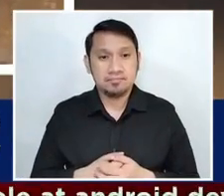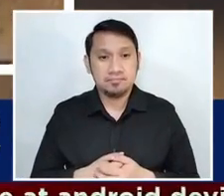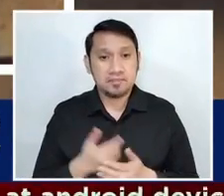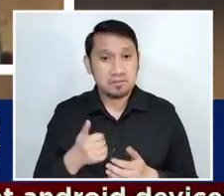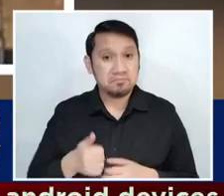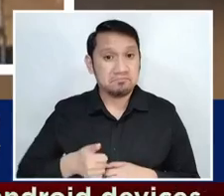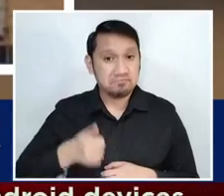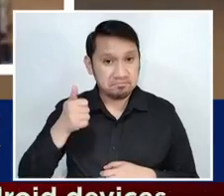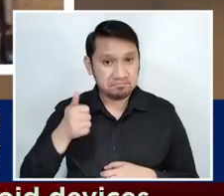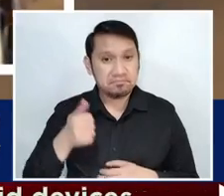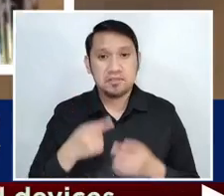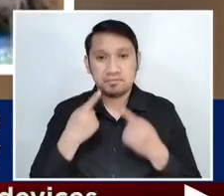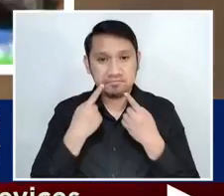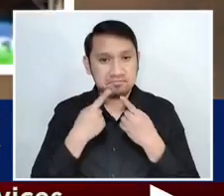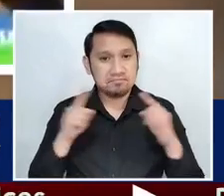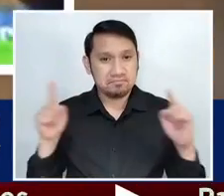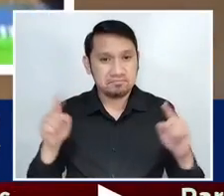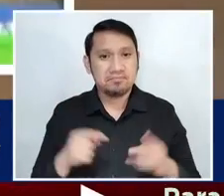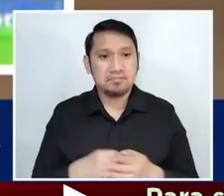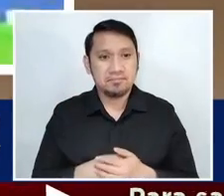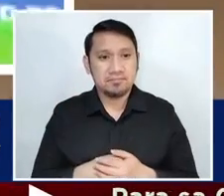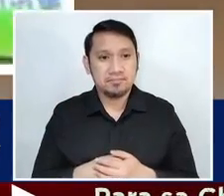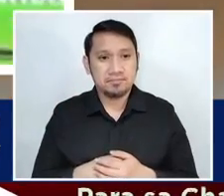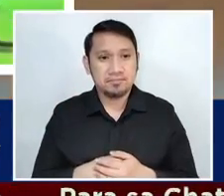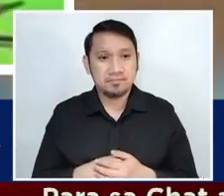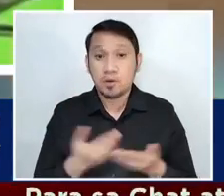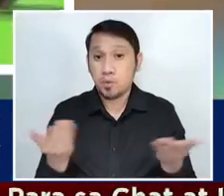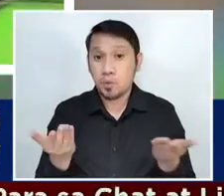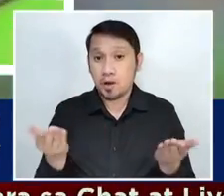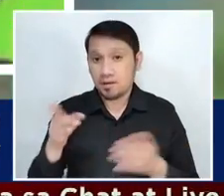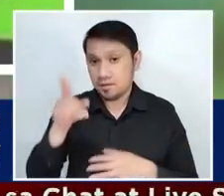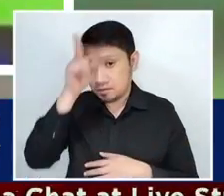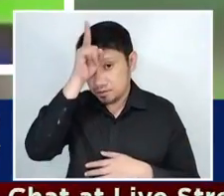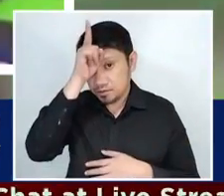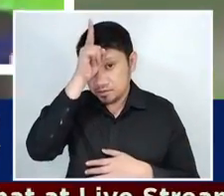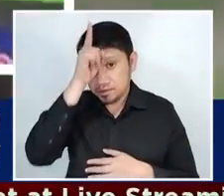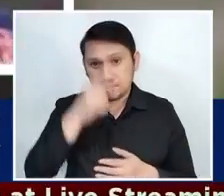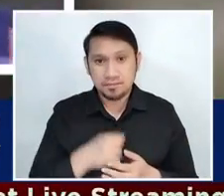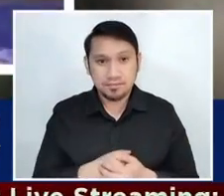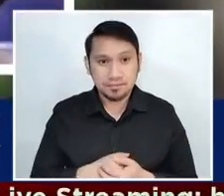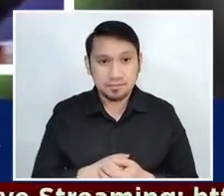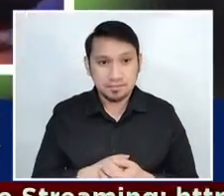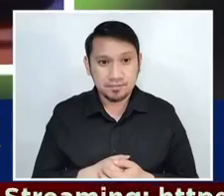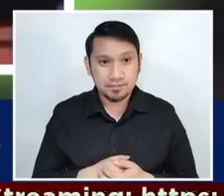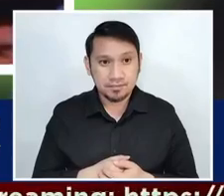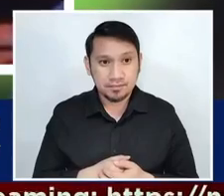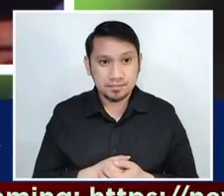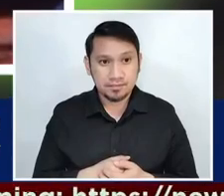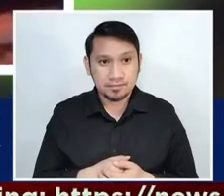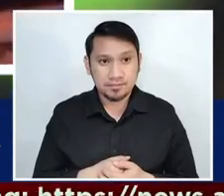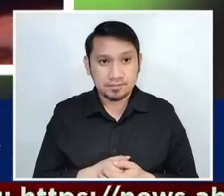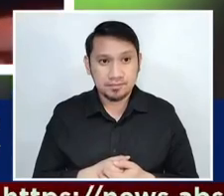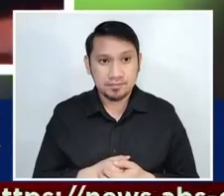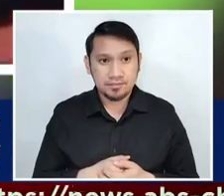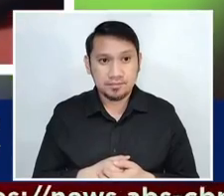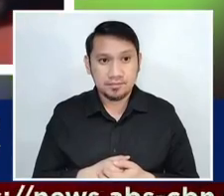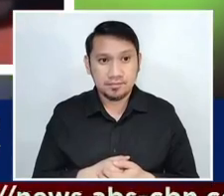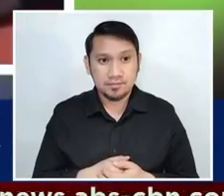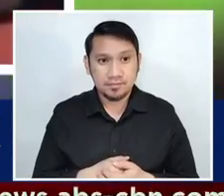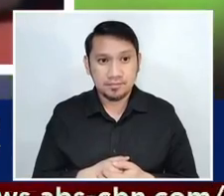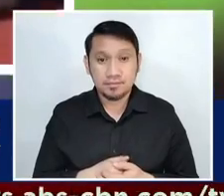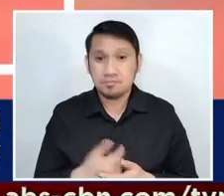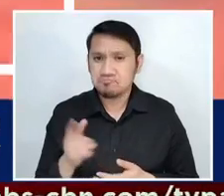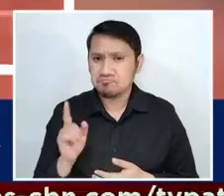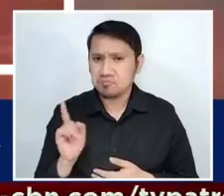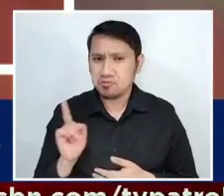matapos magtagumpay sa True Athletes Classic sa Germany. Aufgrund der weniger Fehlversuche die Konkurrenz an. Nasungkit ni